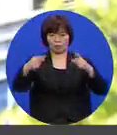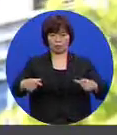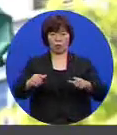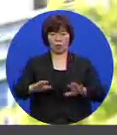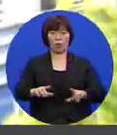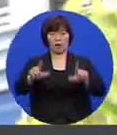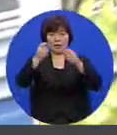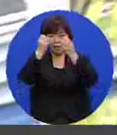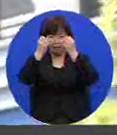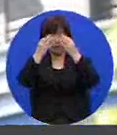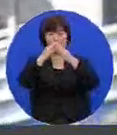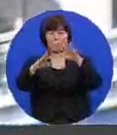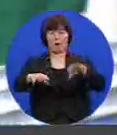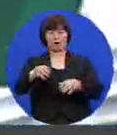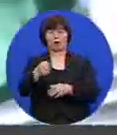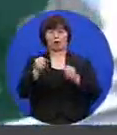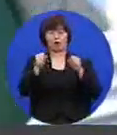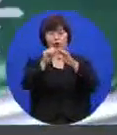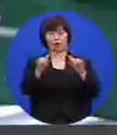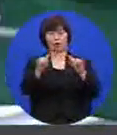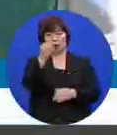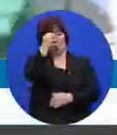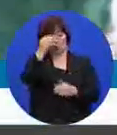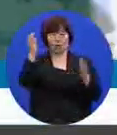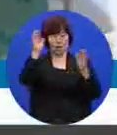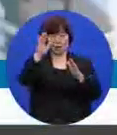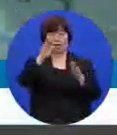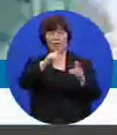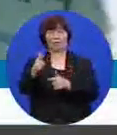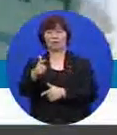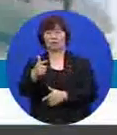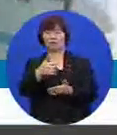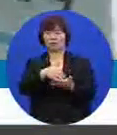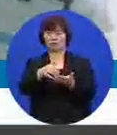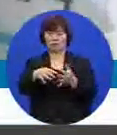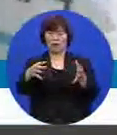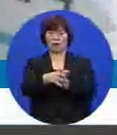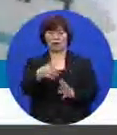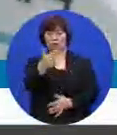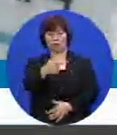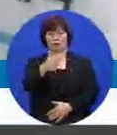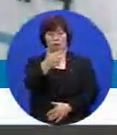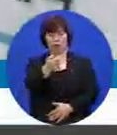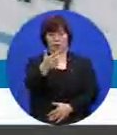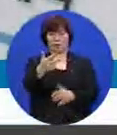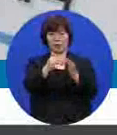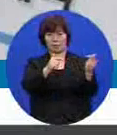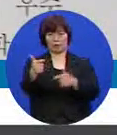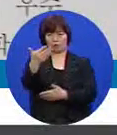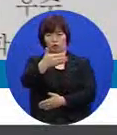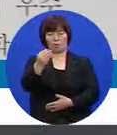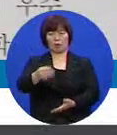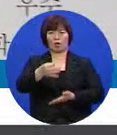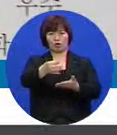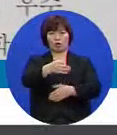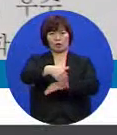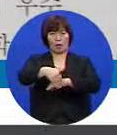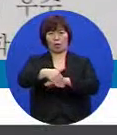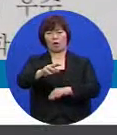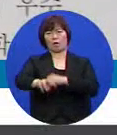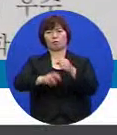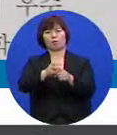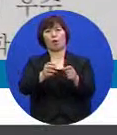전라북도는 올해 새마을운동 지도자의 고등학생과 대학생 자녀 67명에게 9천만 원의 장학금을 줄 계획입니다. 벌써